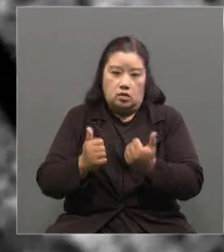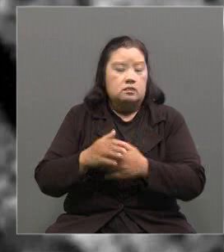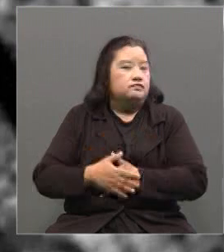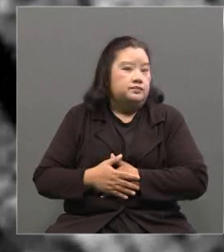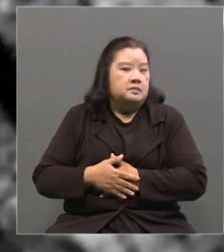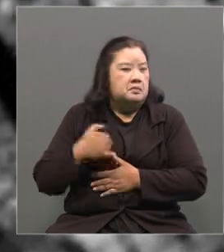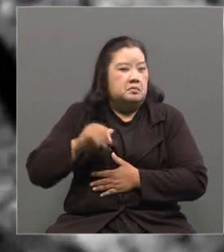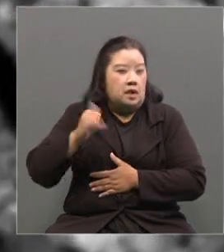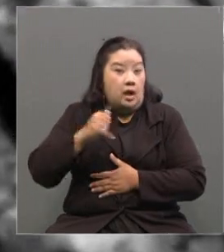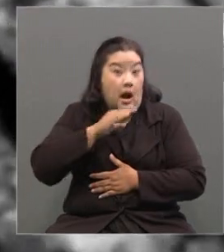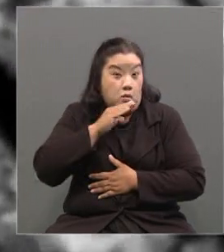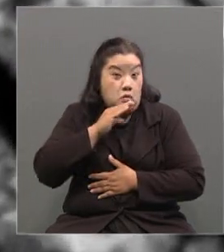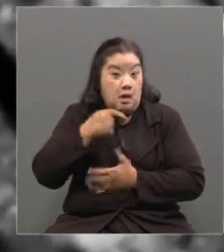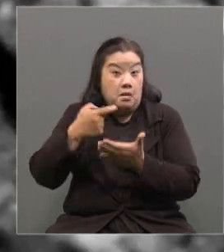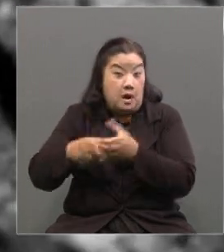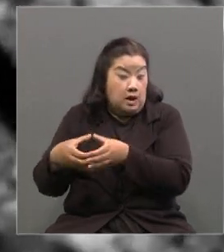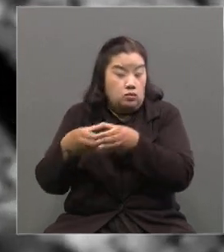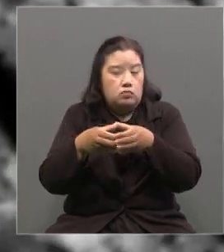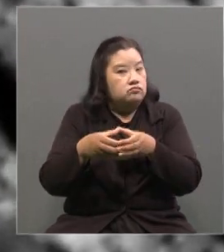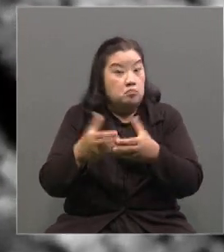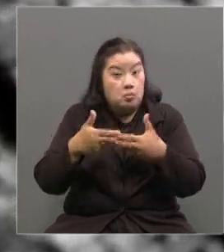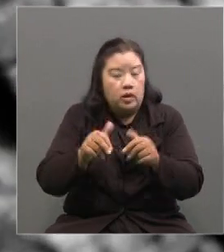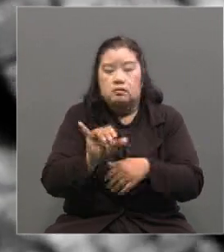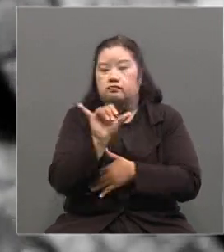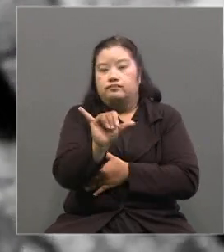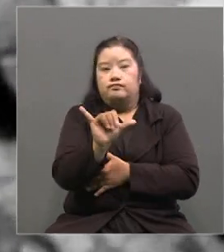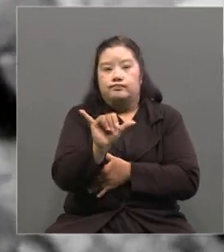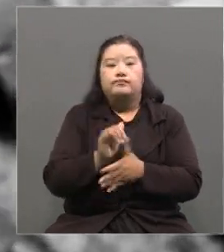ภัยหากมีการเคลื่อนย้ายตัวประกันในช่วงนี้